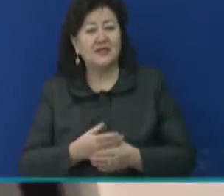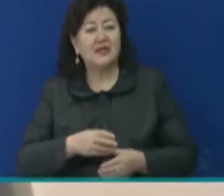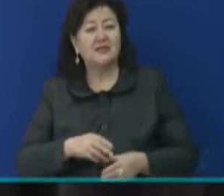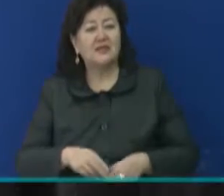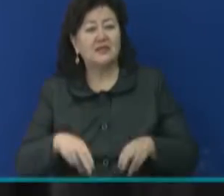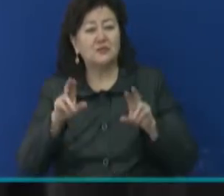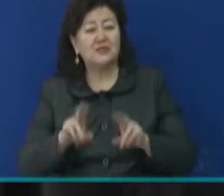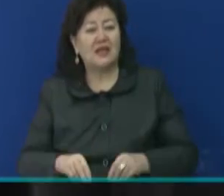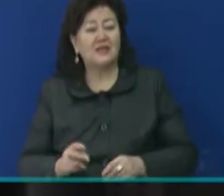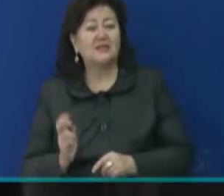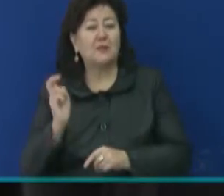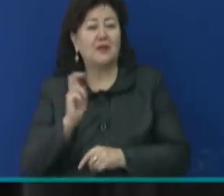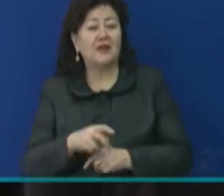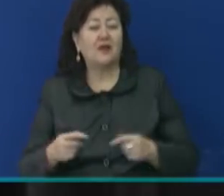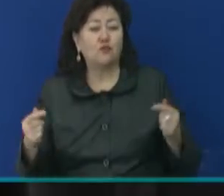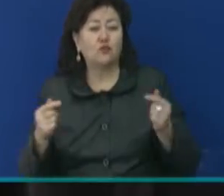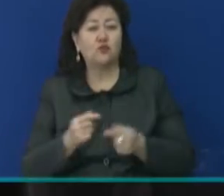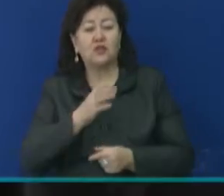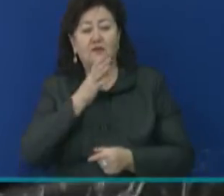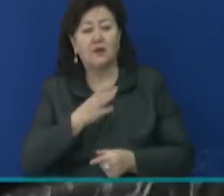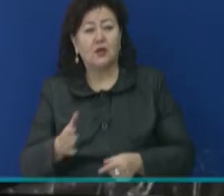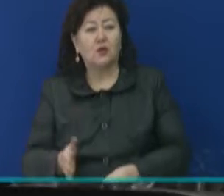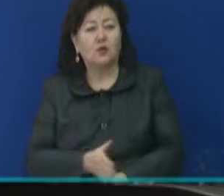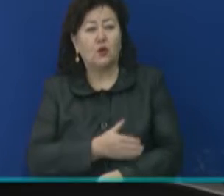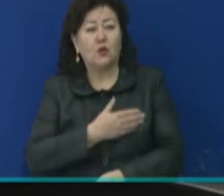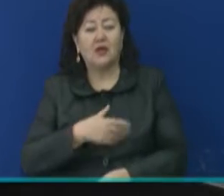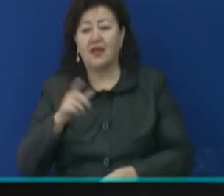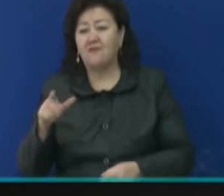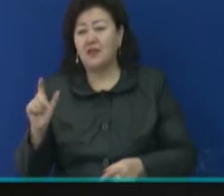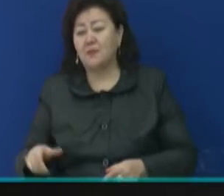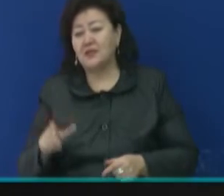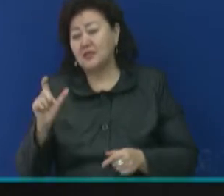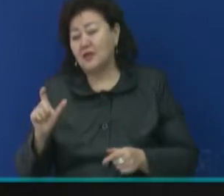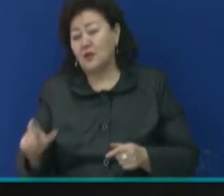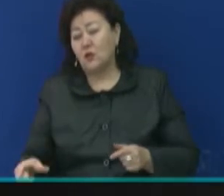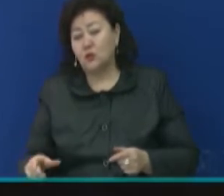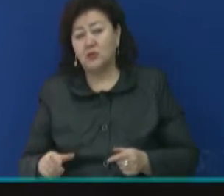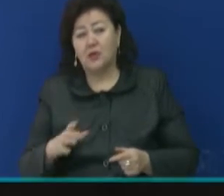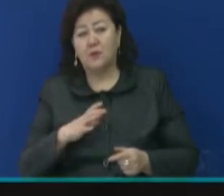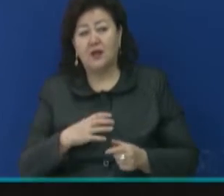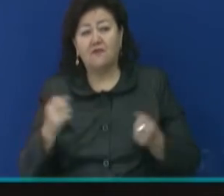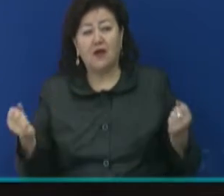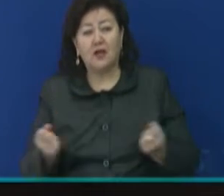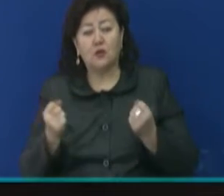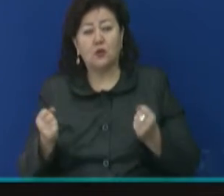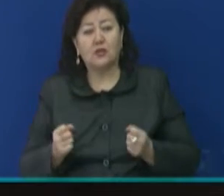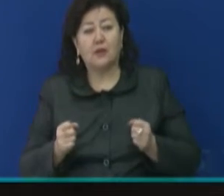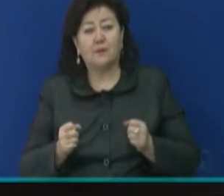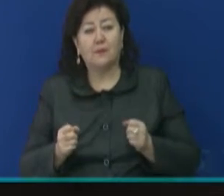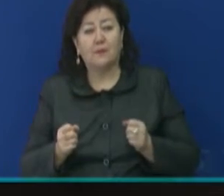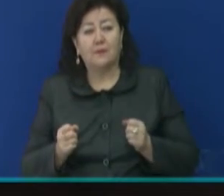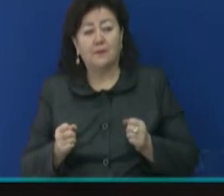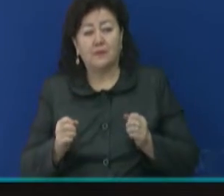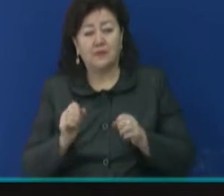оказали первую помощь пострадавшим которые длительное время находились на морозе затем гражданские были доставлены в тёплое помещение где ему удалось